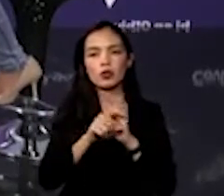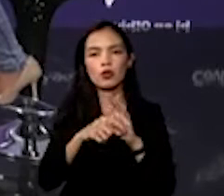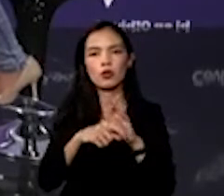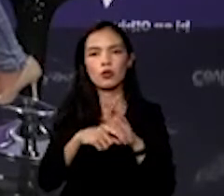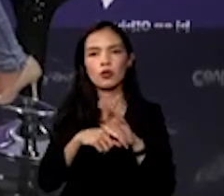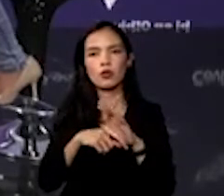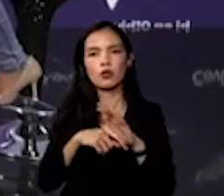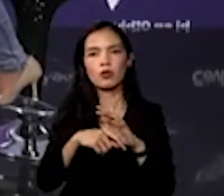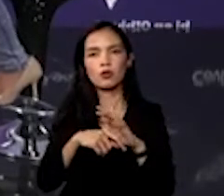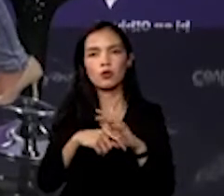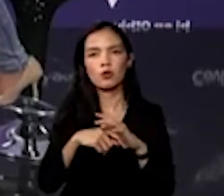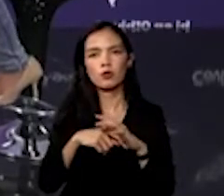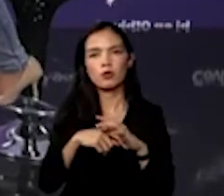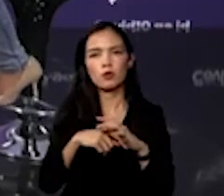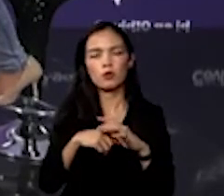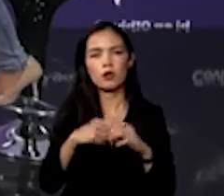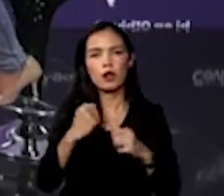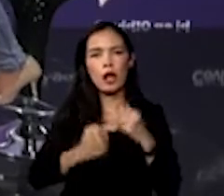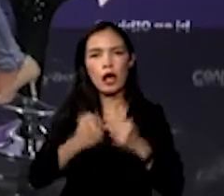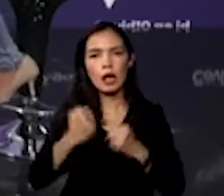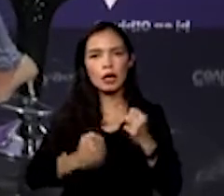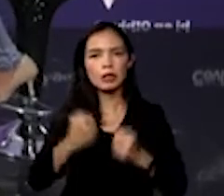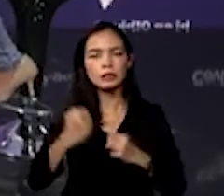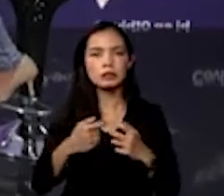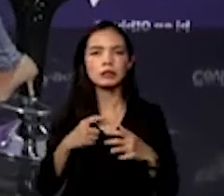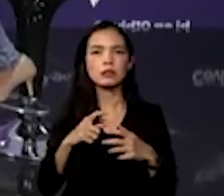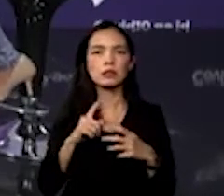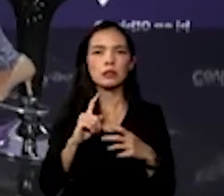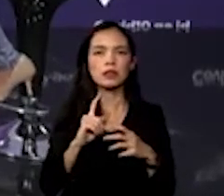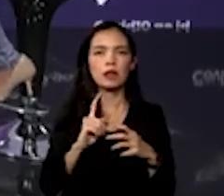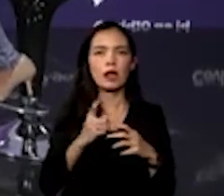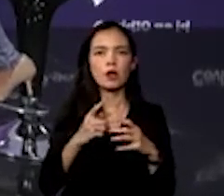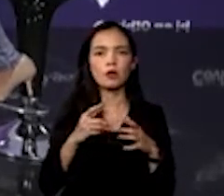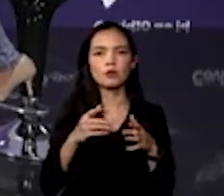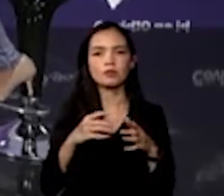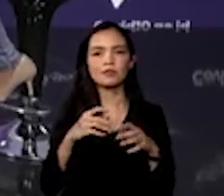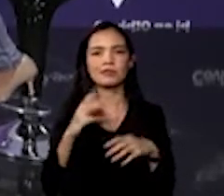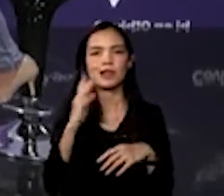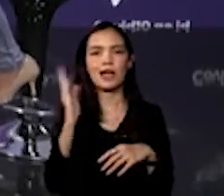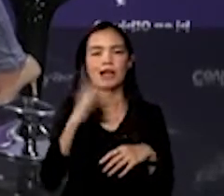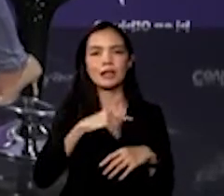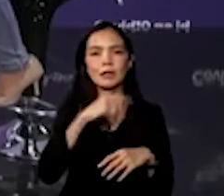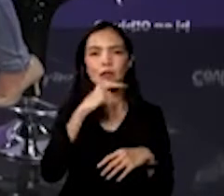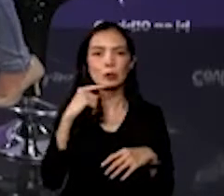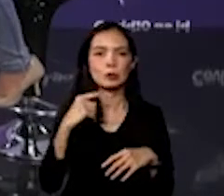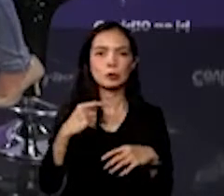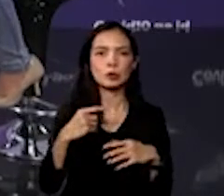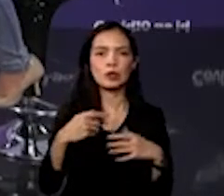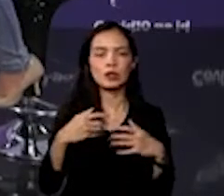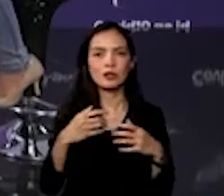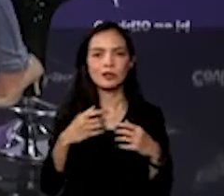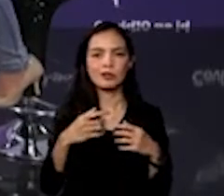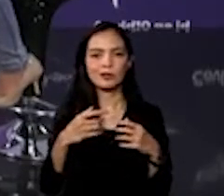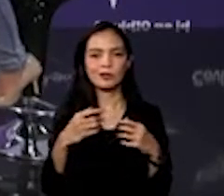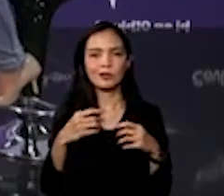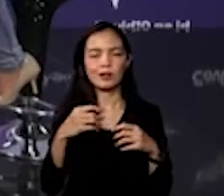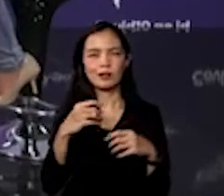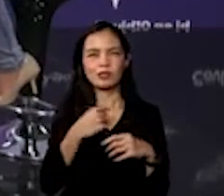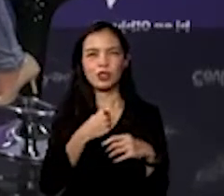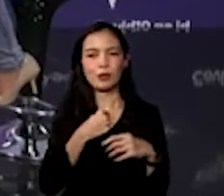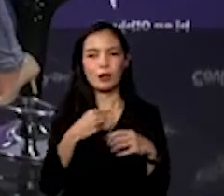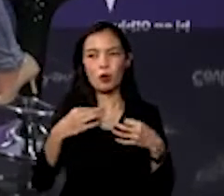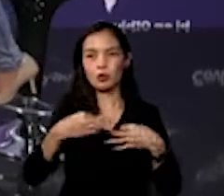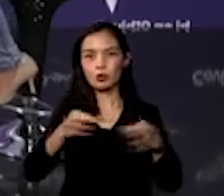fitnessnya kemudian ee lari kalau misalnya ada hkb ya Dok Ya biasanya Ya nah tapi kalau misalnya dilakukan di pandemi